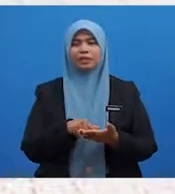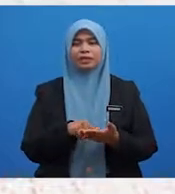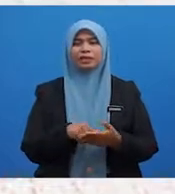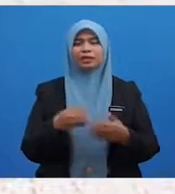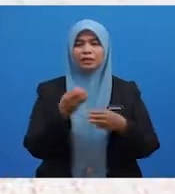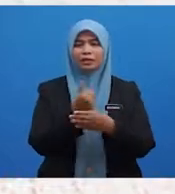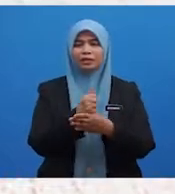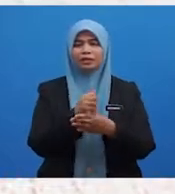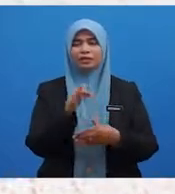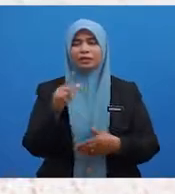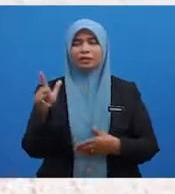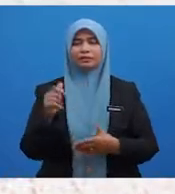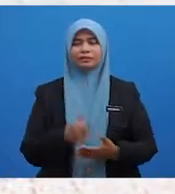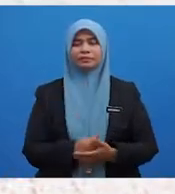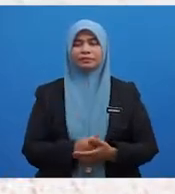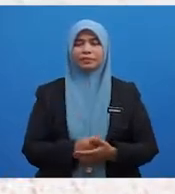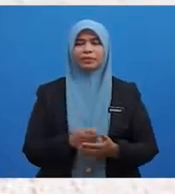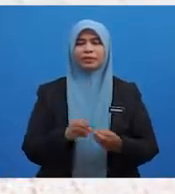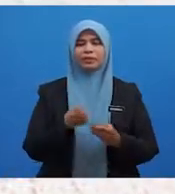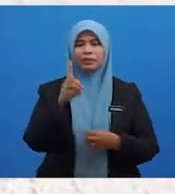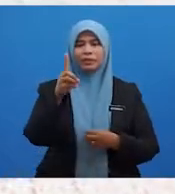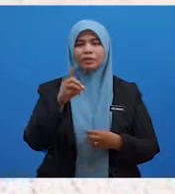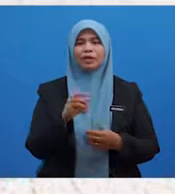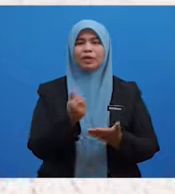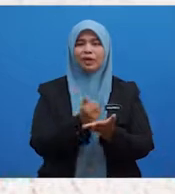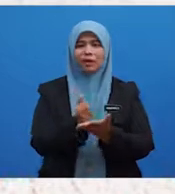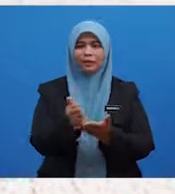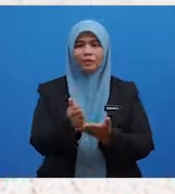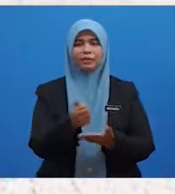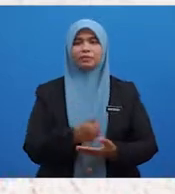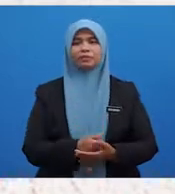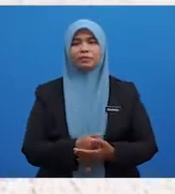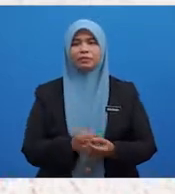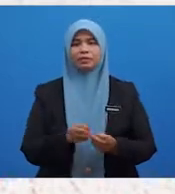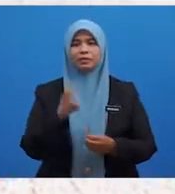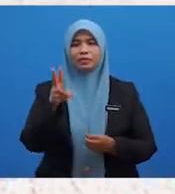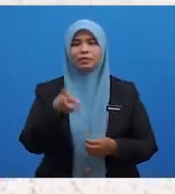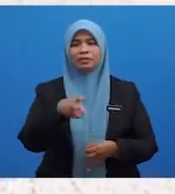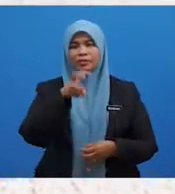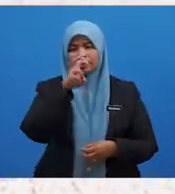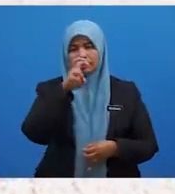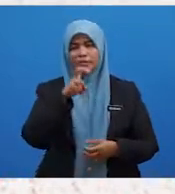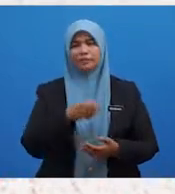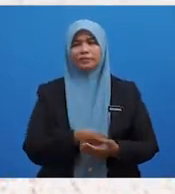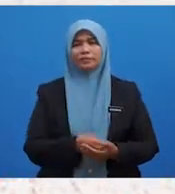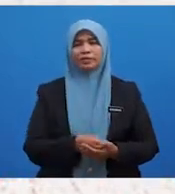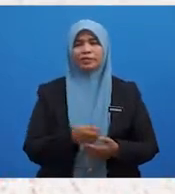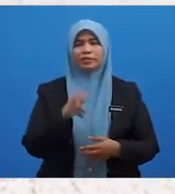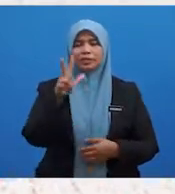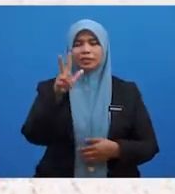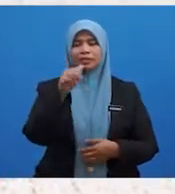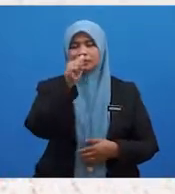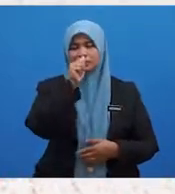antaranya ialah pertama, amanah. Kedua, tegas.